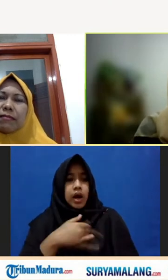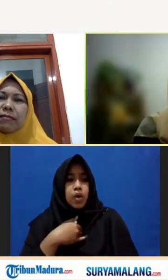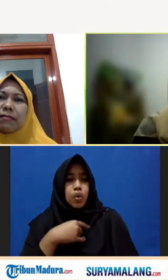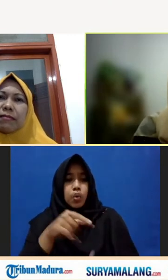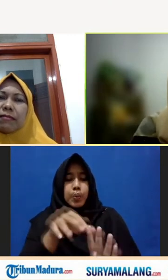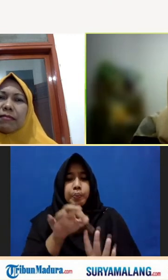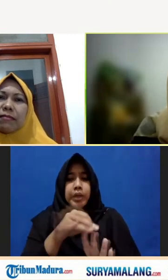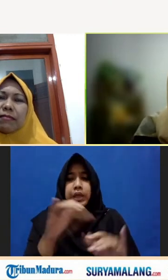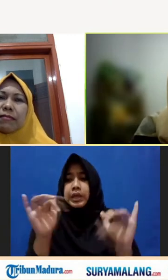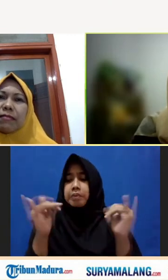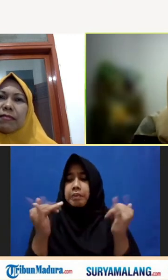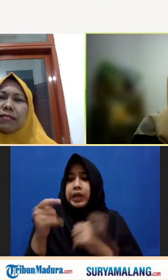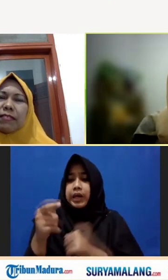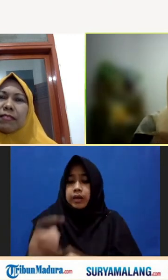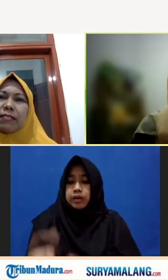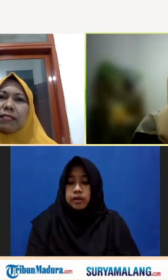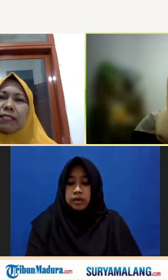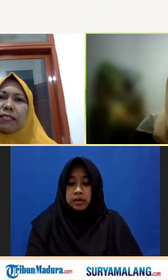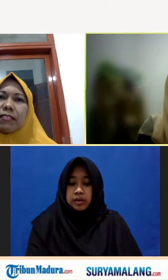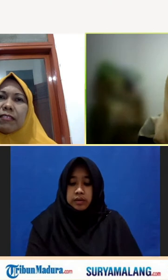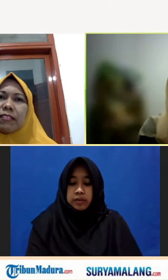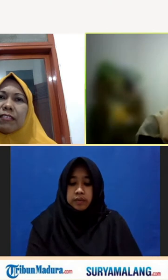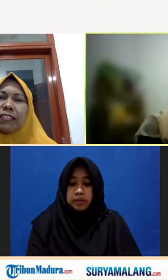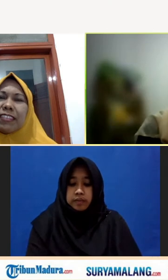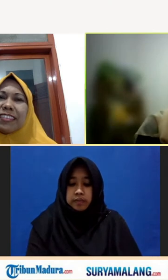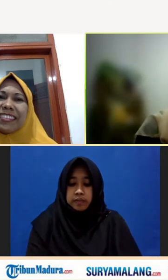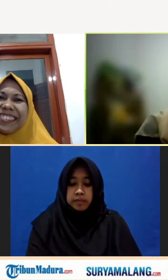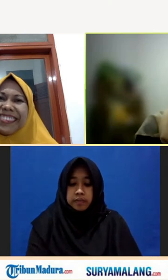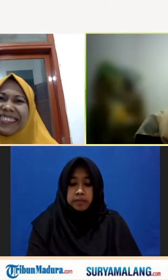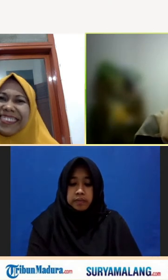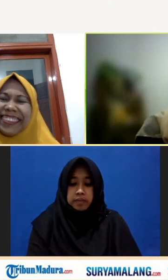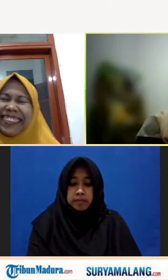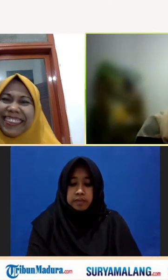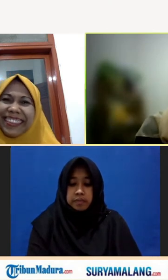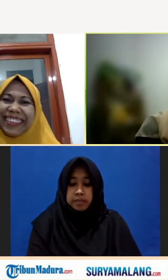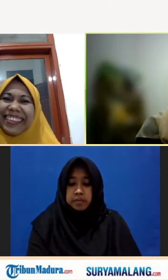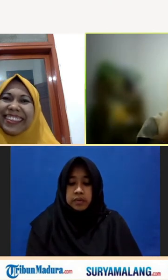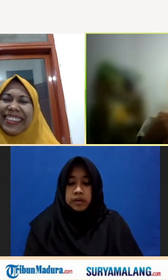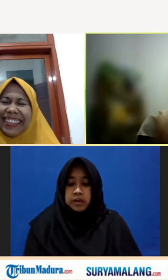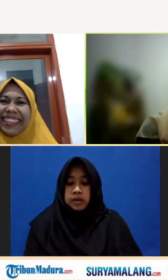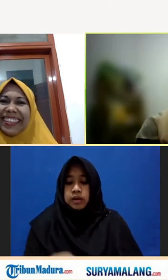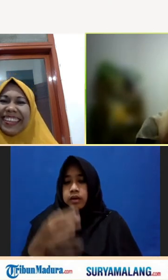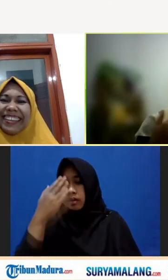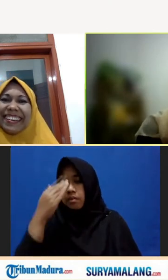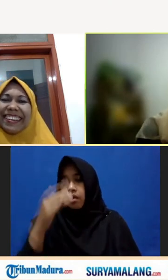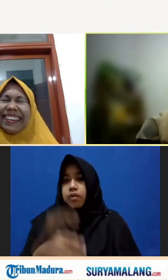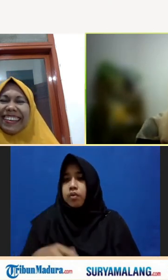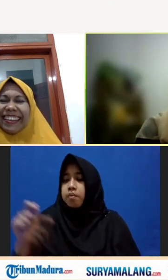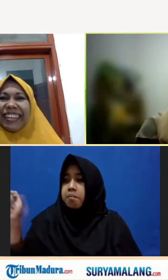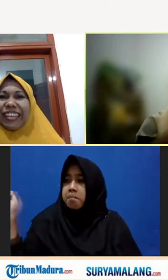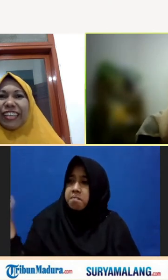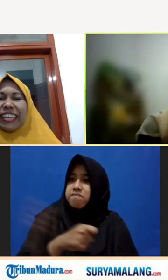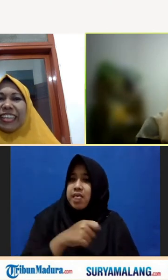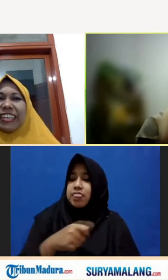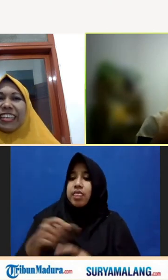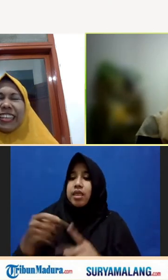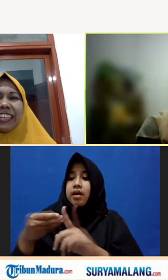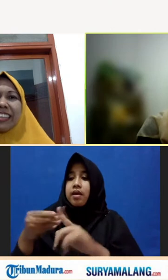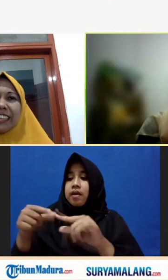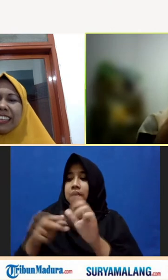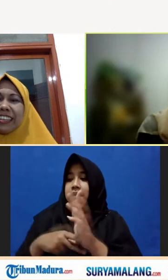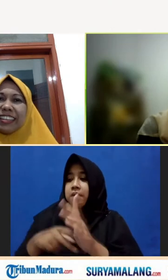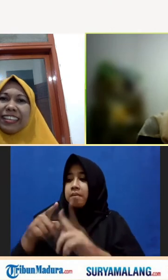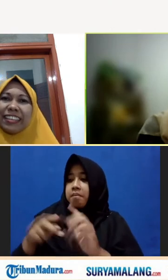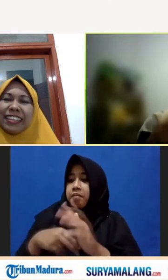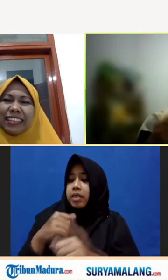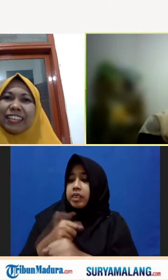anakku kalau tutup pintu mesti dibanting? Padahal aku udah bilang jangan dibanting, nanti rusak, jangan dibanting, nanti rusak.